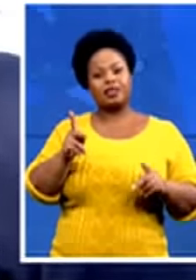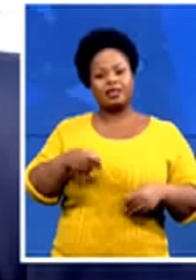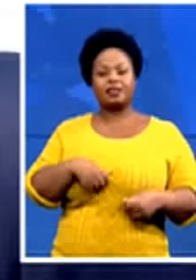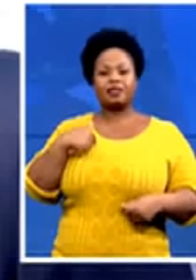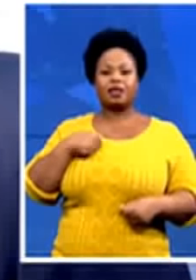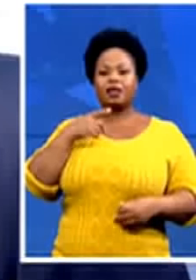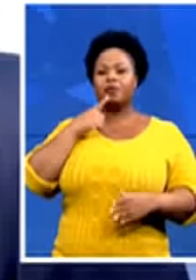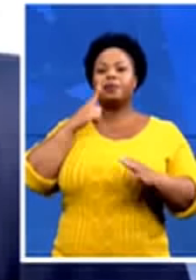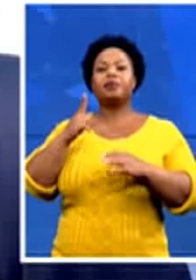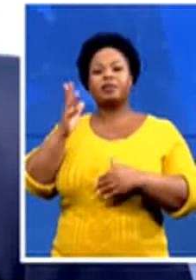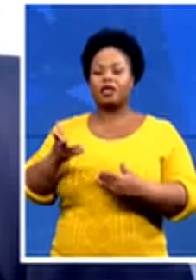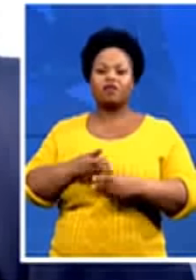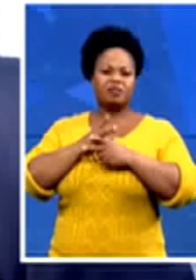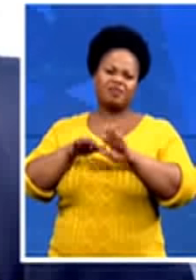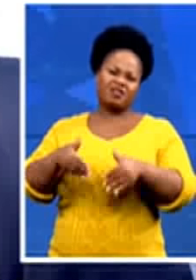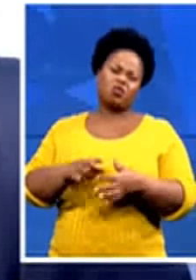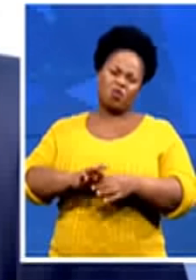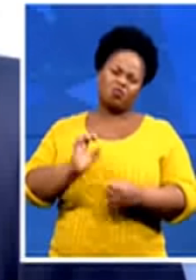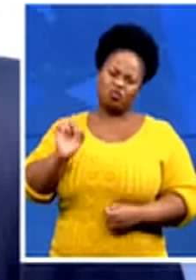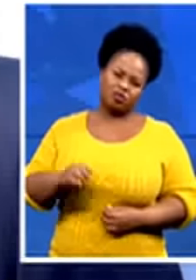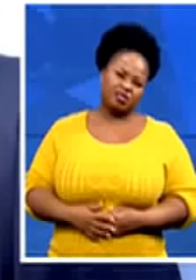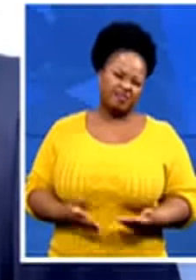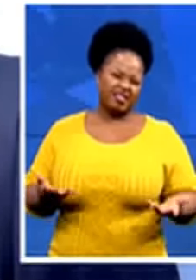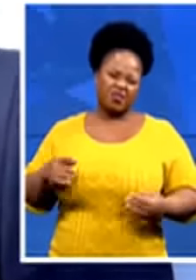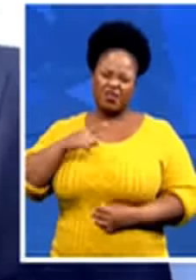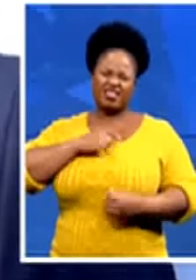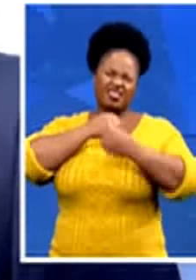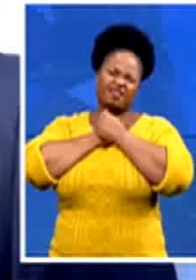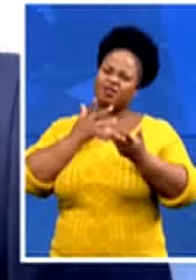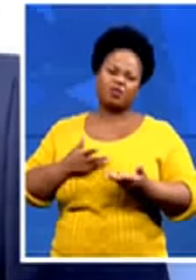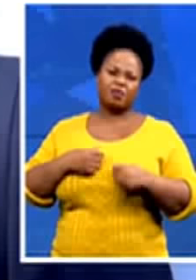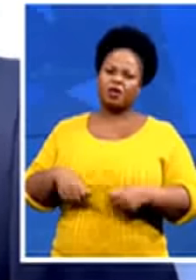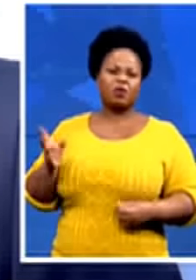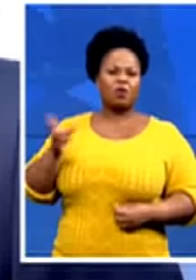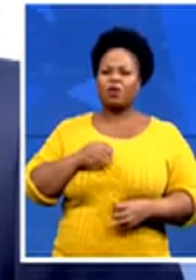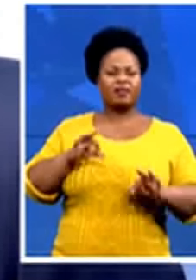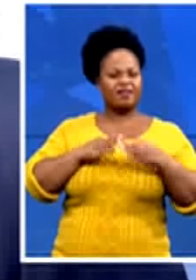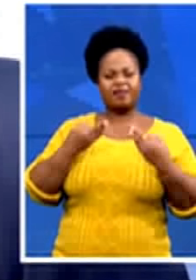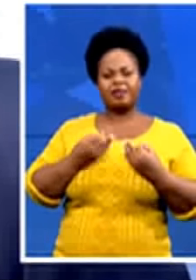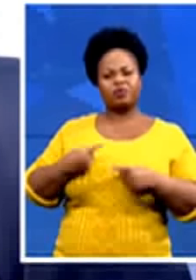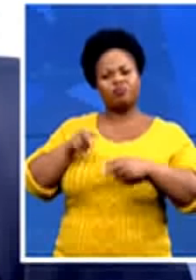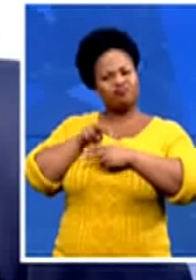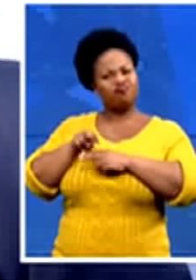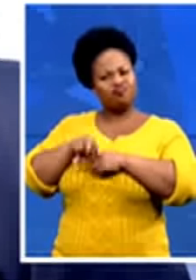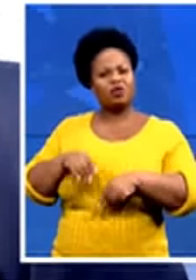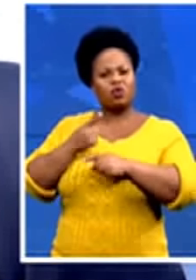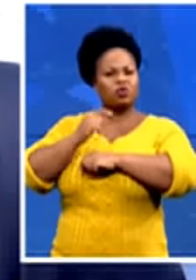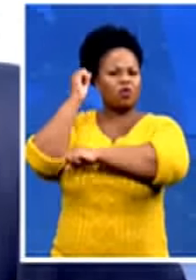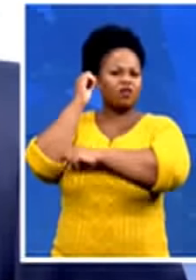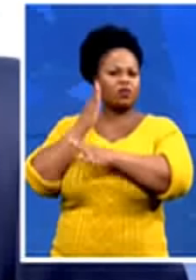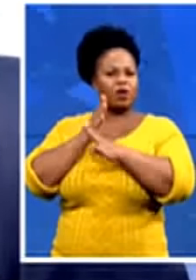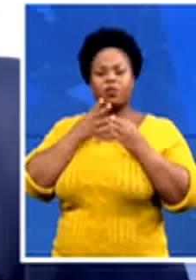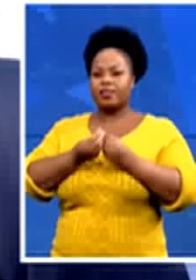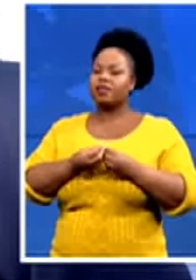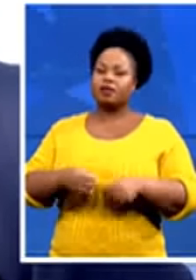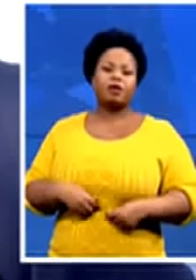ekhaya ngendlela besithanda ngayo awukho umncwabo ehlotshenzeni sonke thina besimgada noma eofisini lakhe besebenza khona angazange ahambele noma ethi umuntu nje kushoniwe